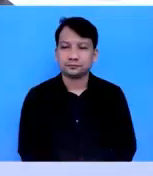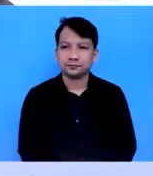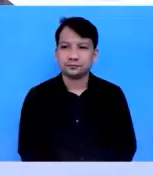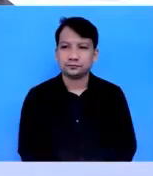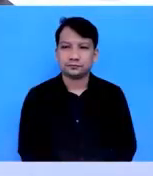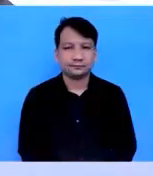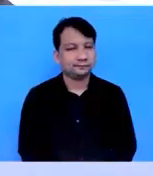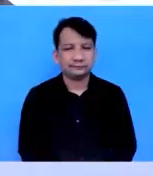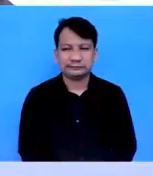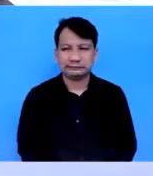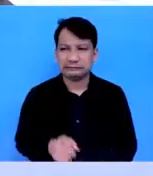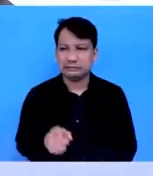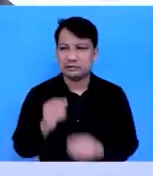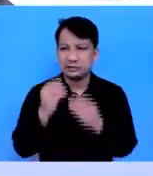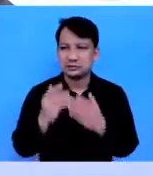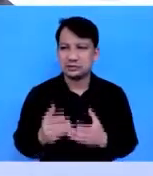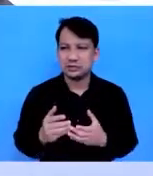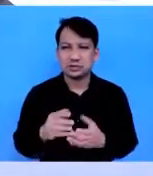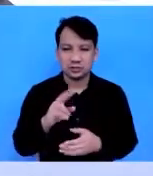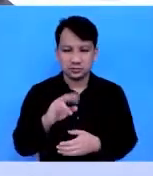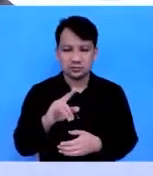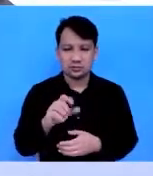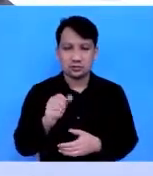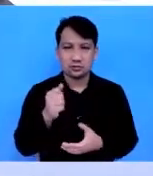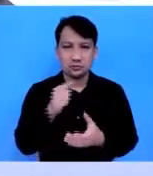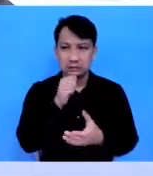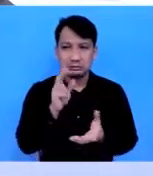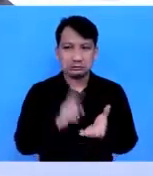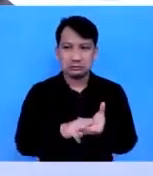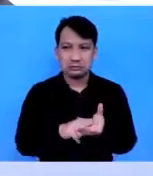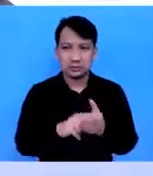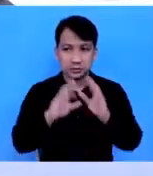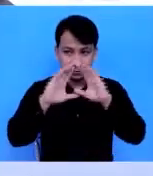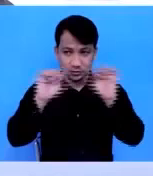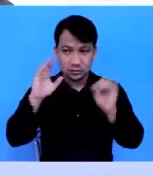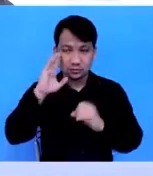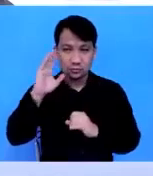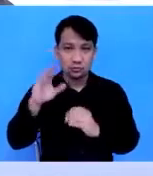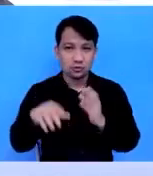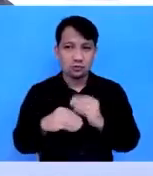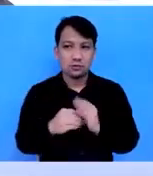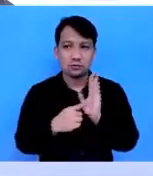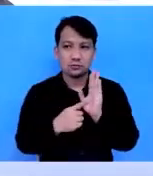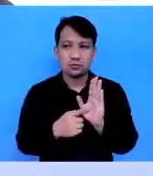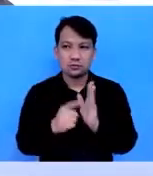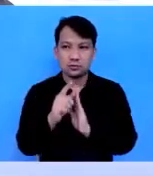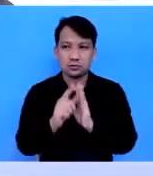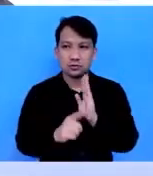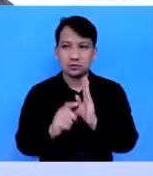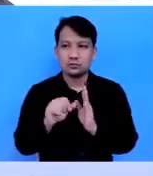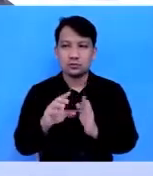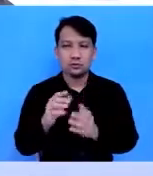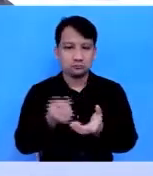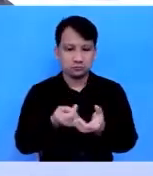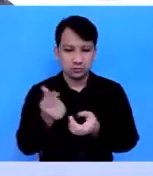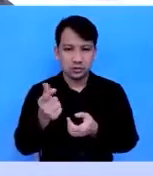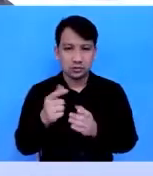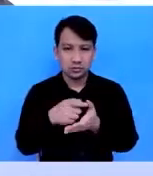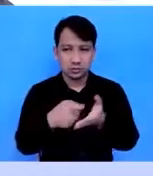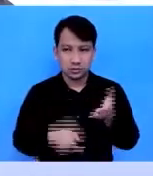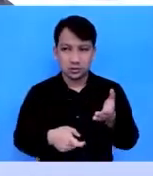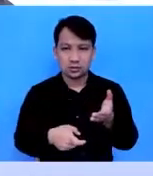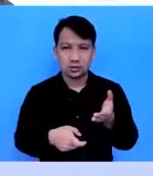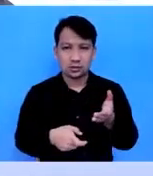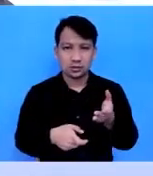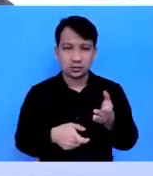Mayado ang mga guro sa pagbito ni Pangulong Bongbong Marcos sa panukalang batas na nagtatanggal ng buwis sa